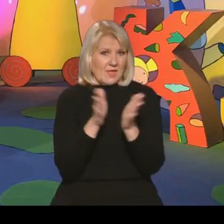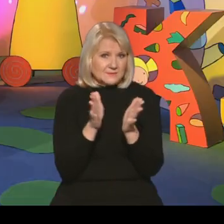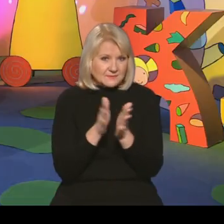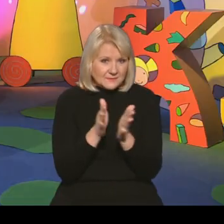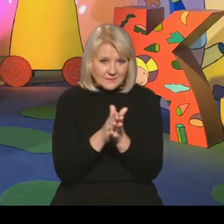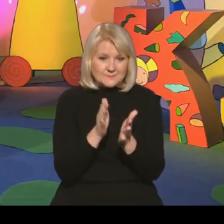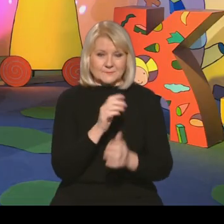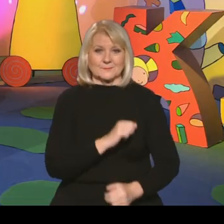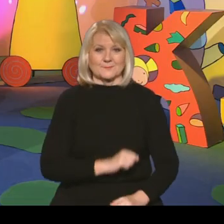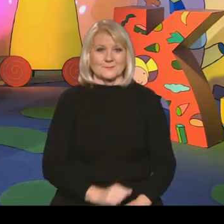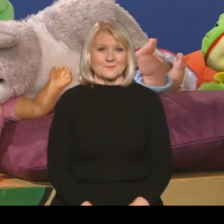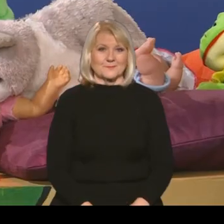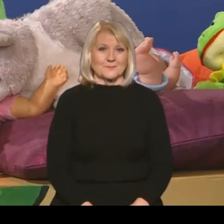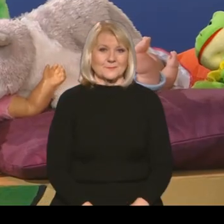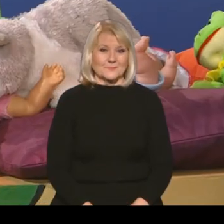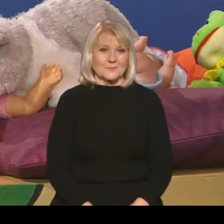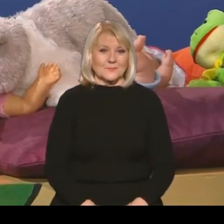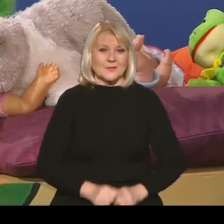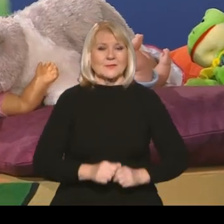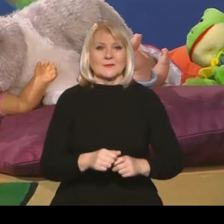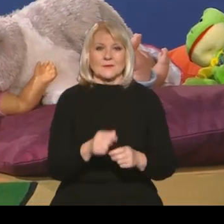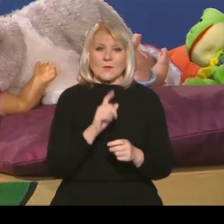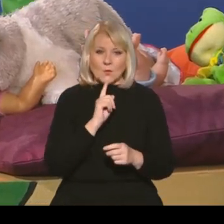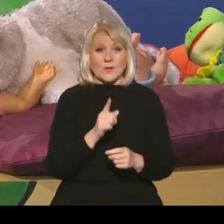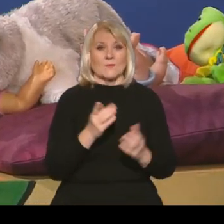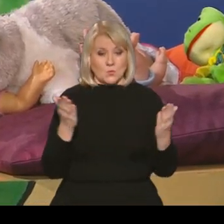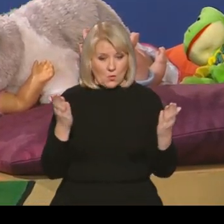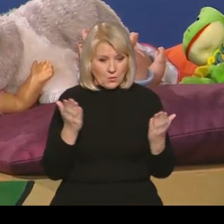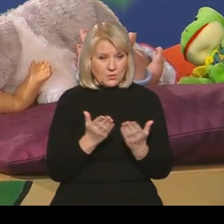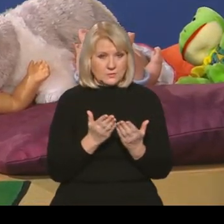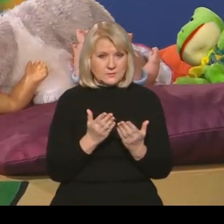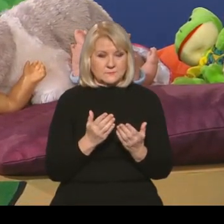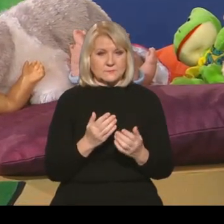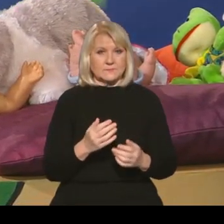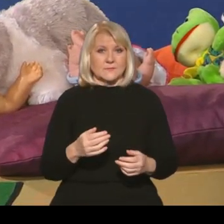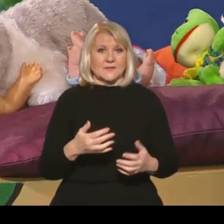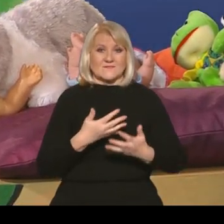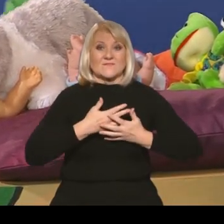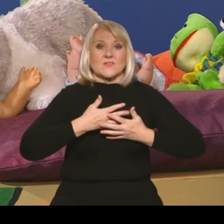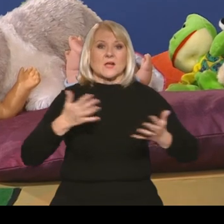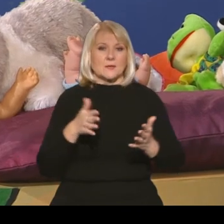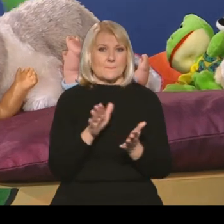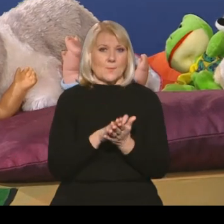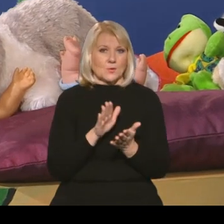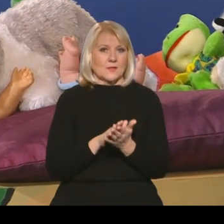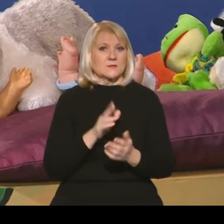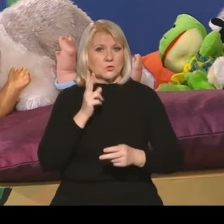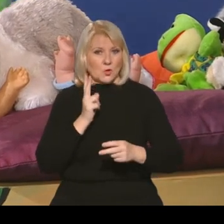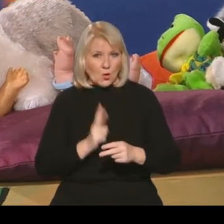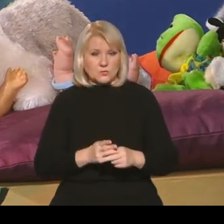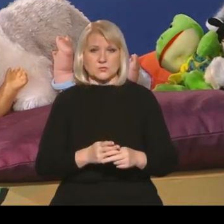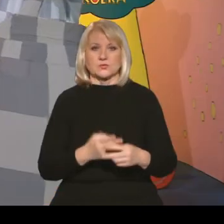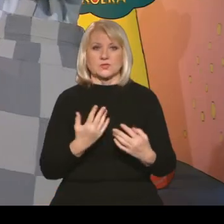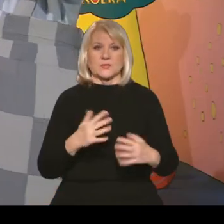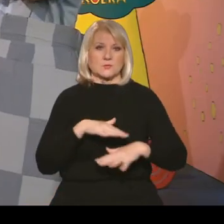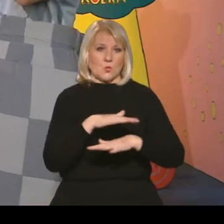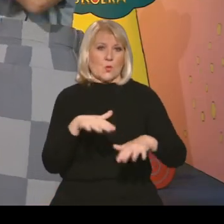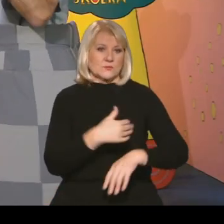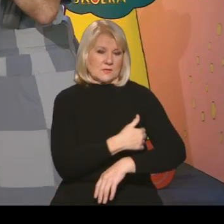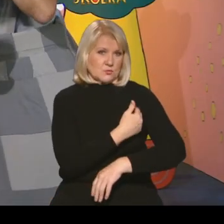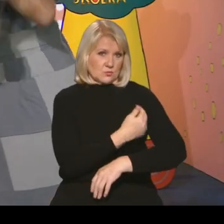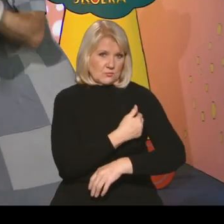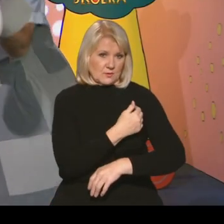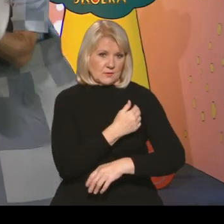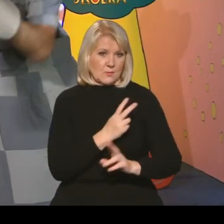zatleskejte. To si zrovna hodí. Takhle velkým potleskem končí naše dnešní školka.